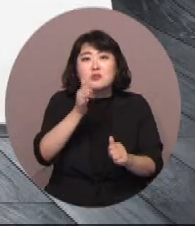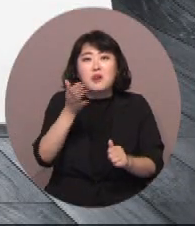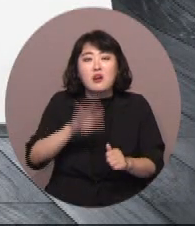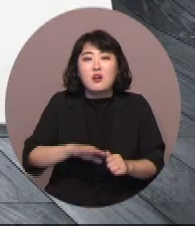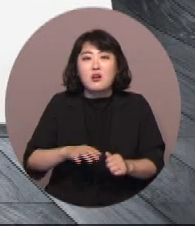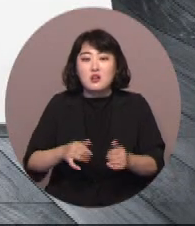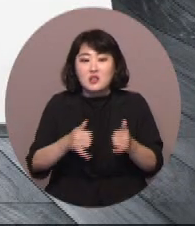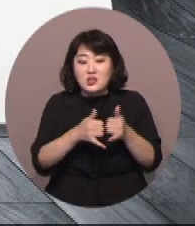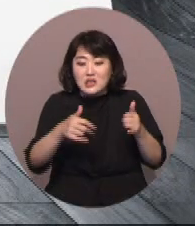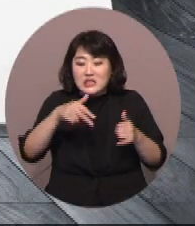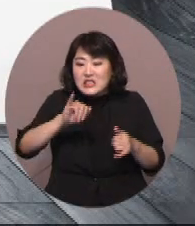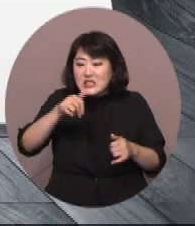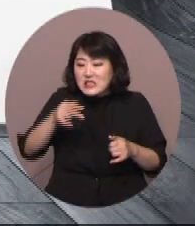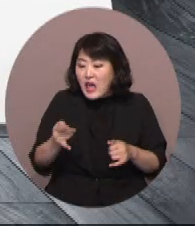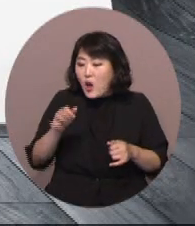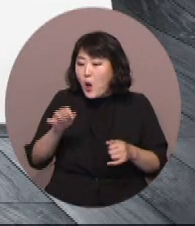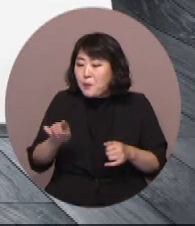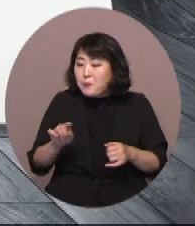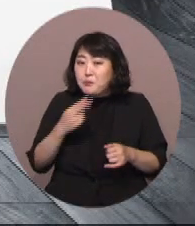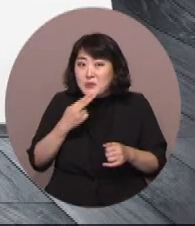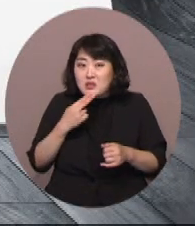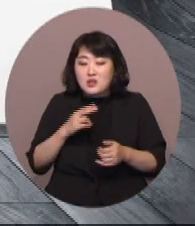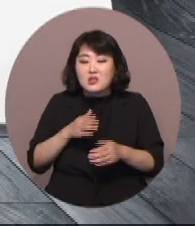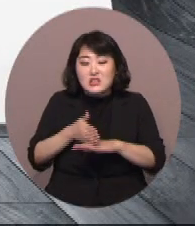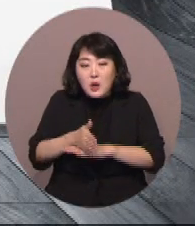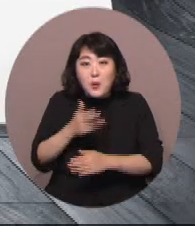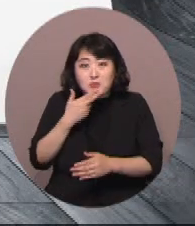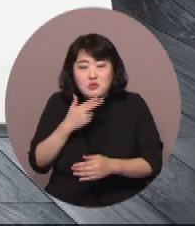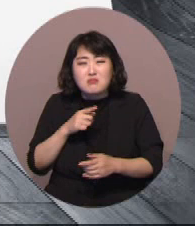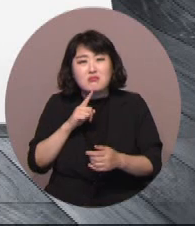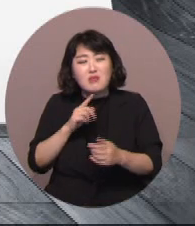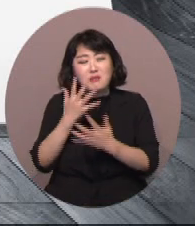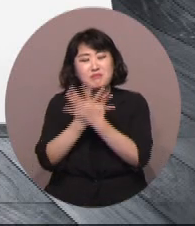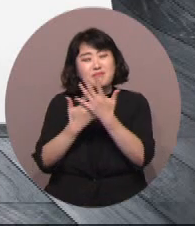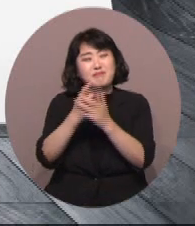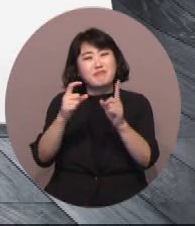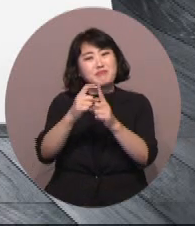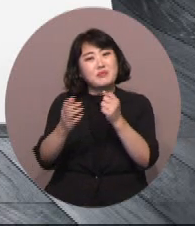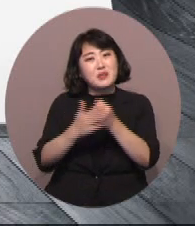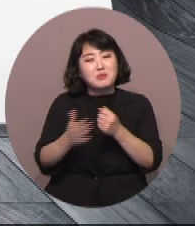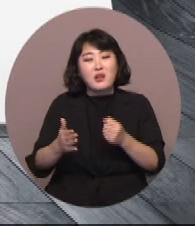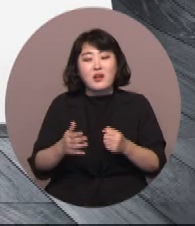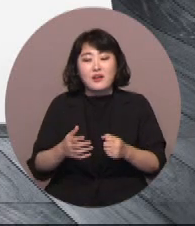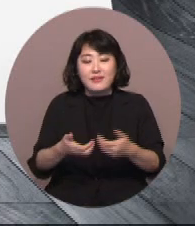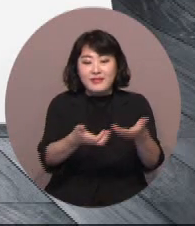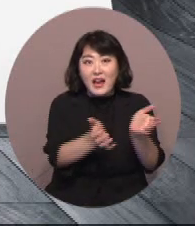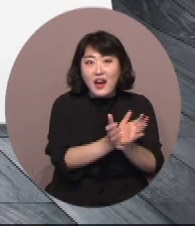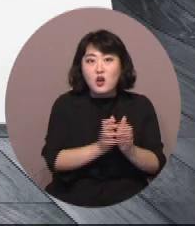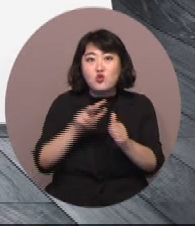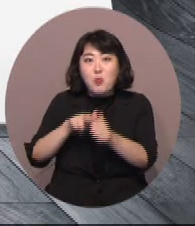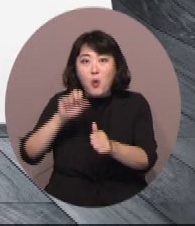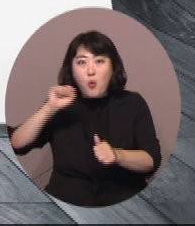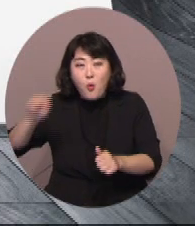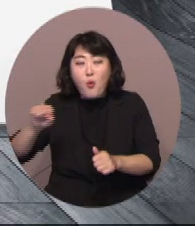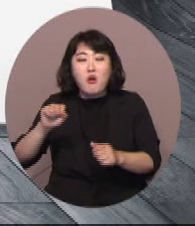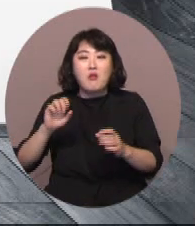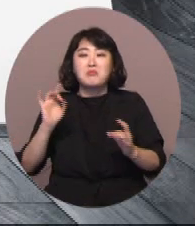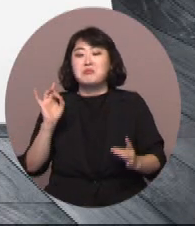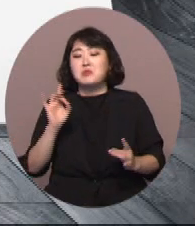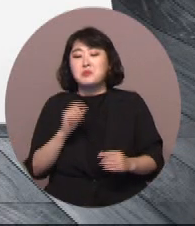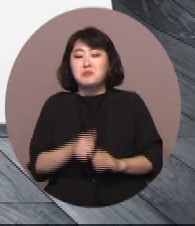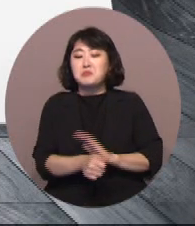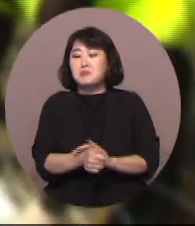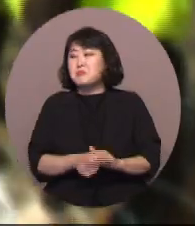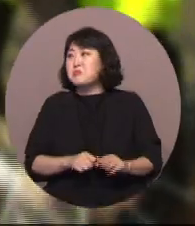기한이 지체 없이라고 애매하게 명시돼 있어 당이나 후보들이 처리에 소극적이거나 아예 방치하고 있는